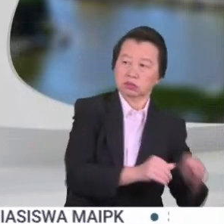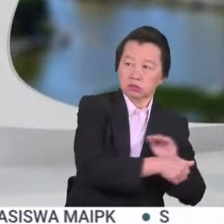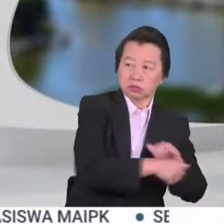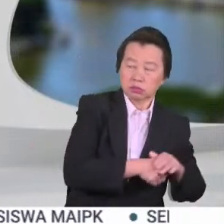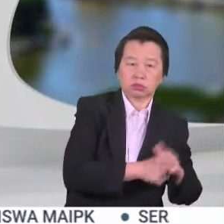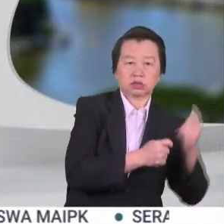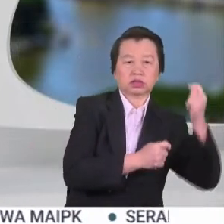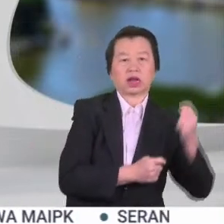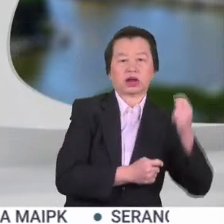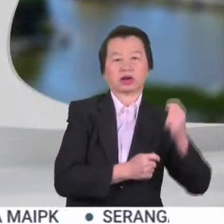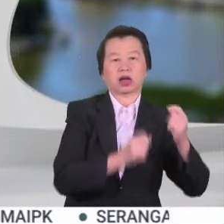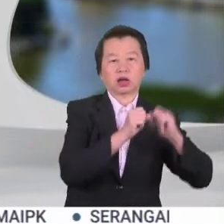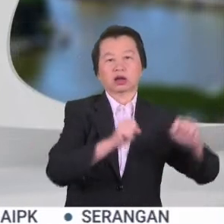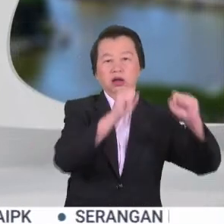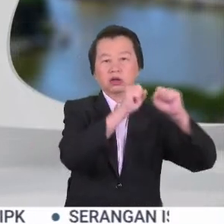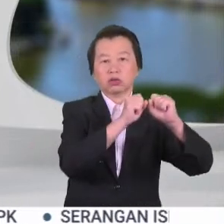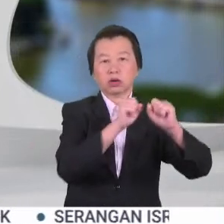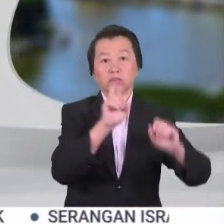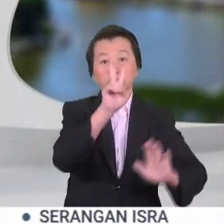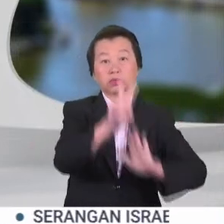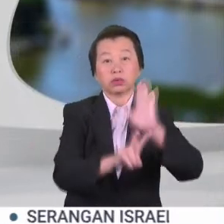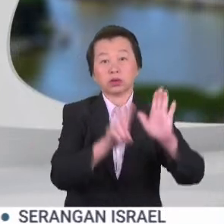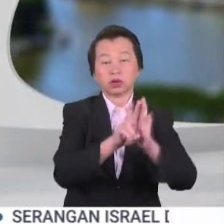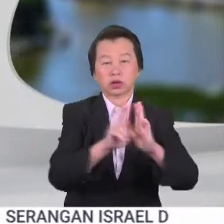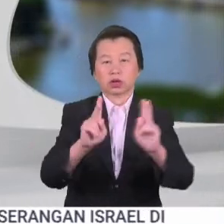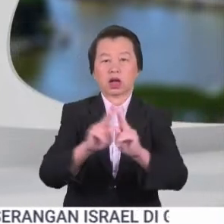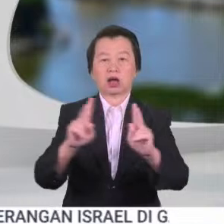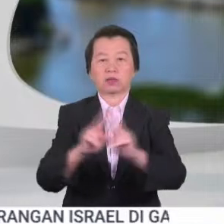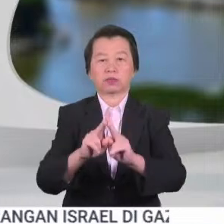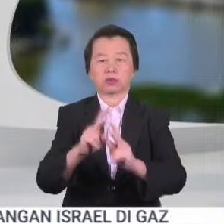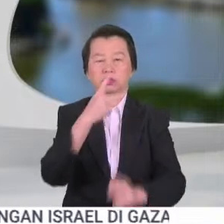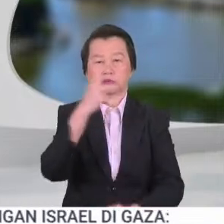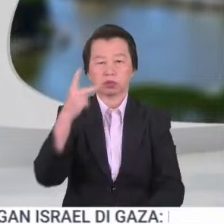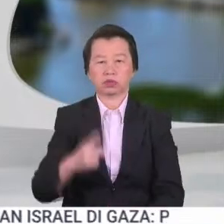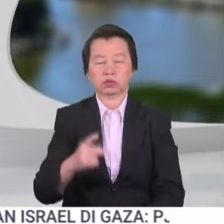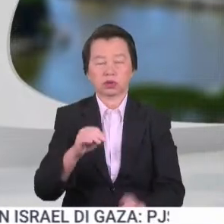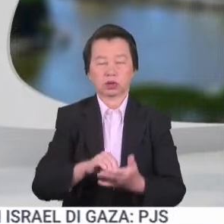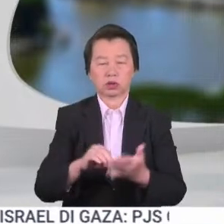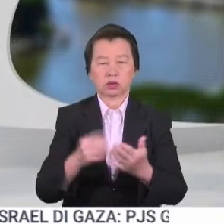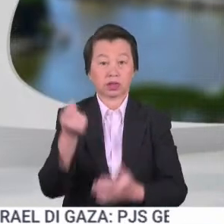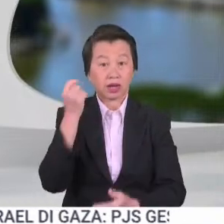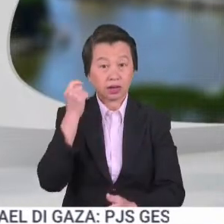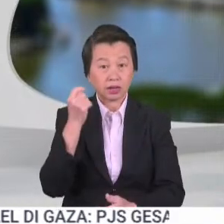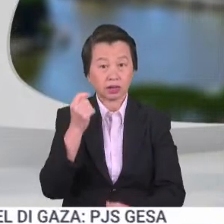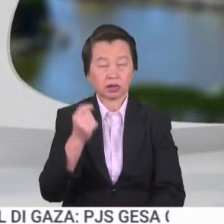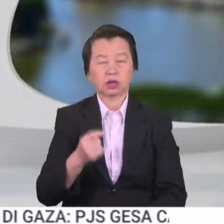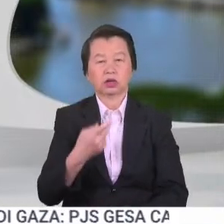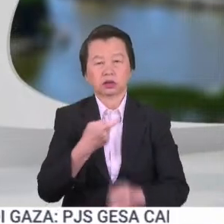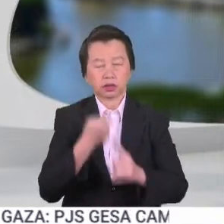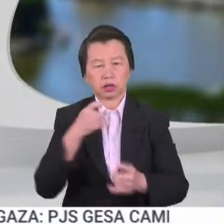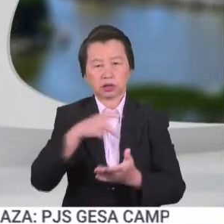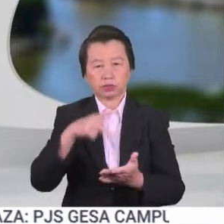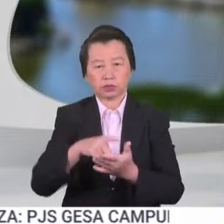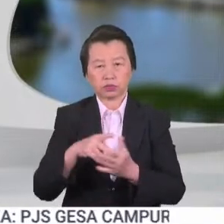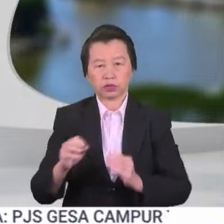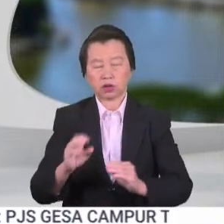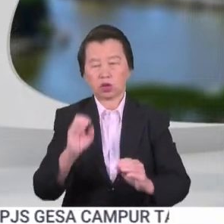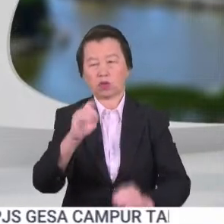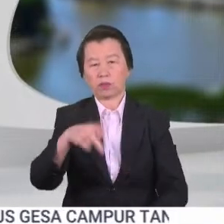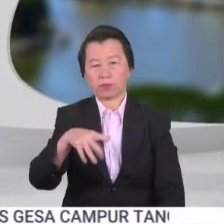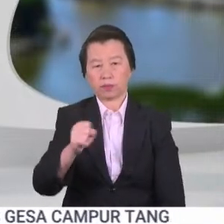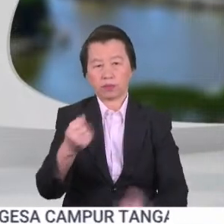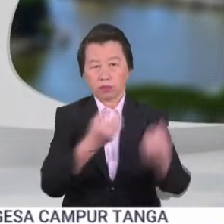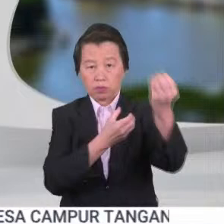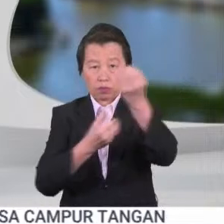dalam tandas Surau hampir dua jam di kampung gitak Kuching dini hari tadi menurut kenyataan dari pusat gerakan operasi jabatan